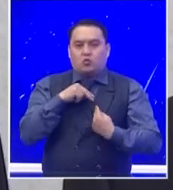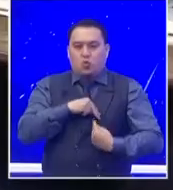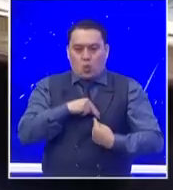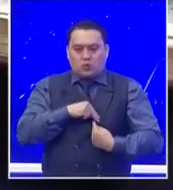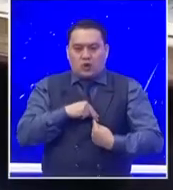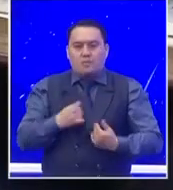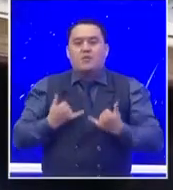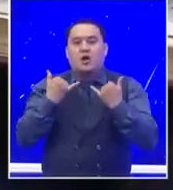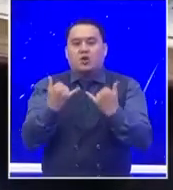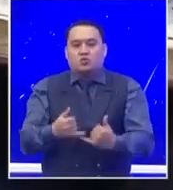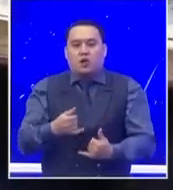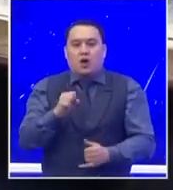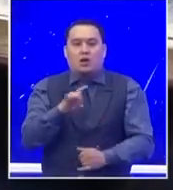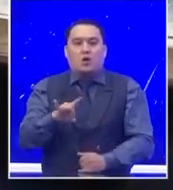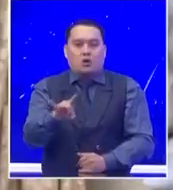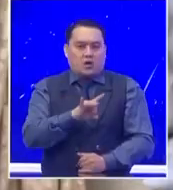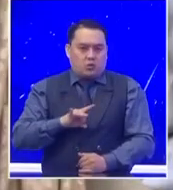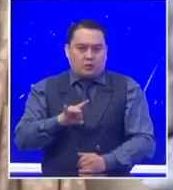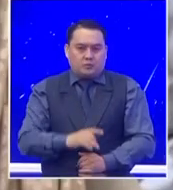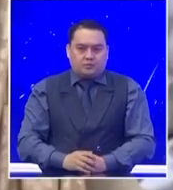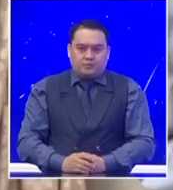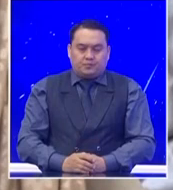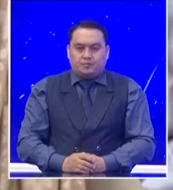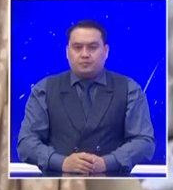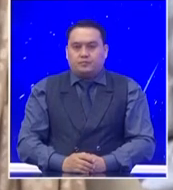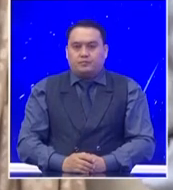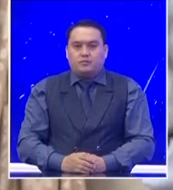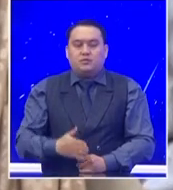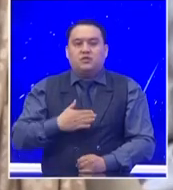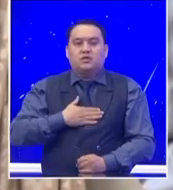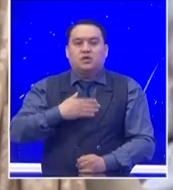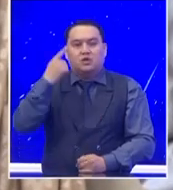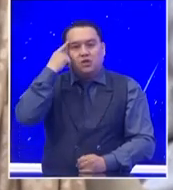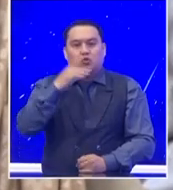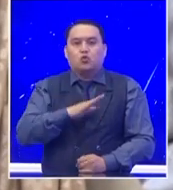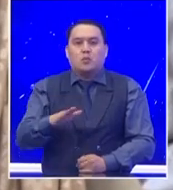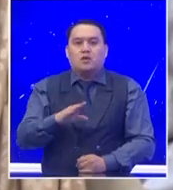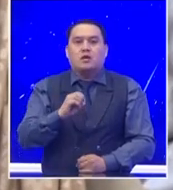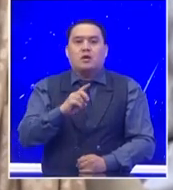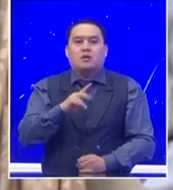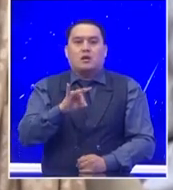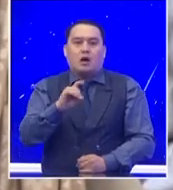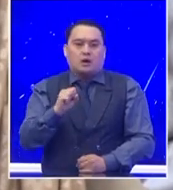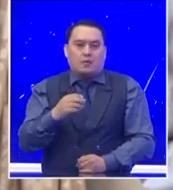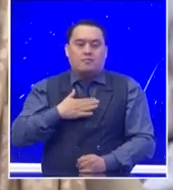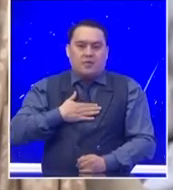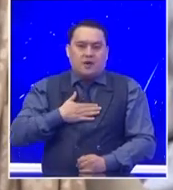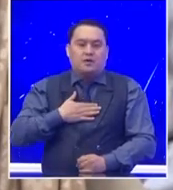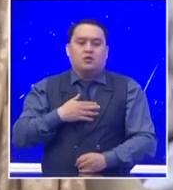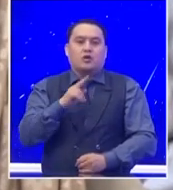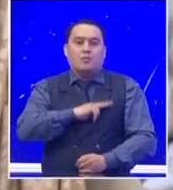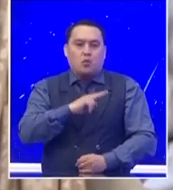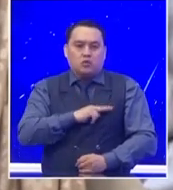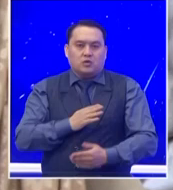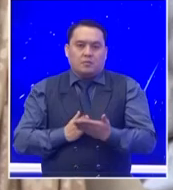тыла, почетный гражданин Алакольского района. Я никогда не думал, что Ильнара по моим стопам пойдет